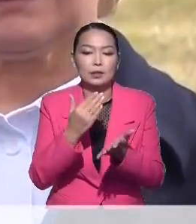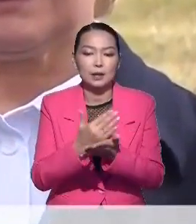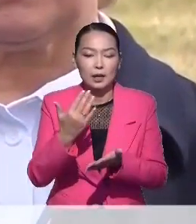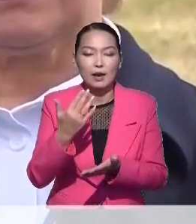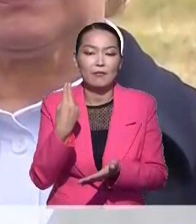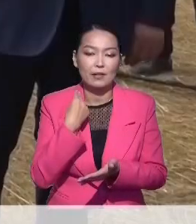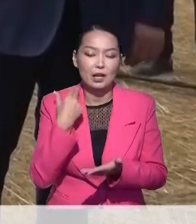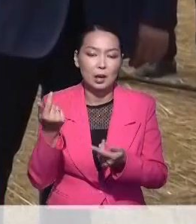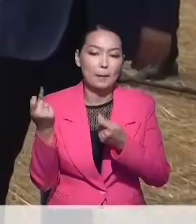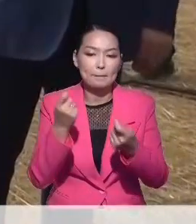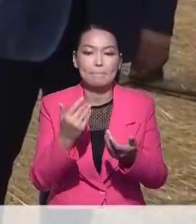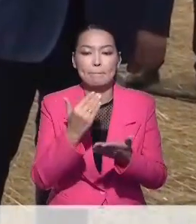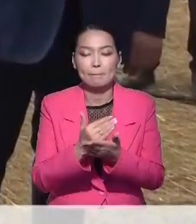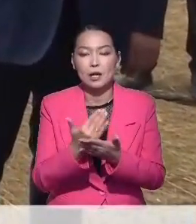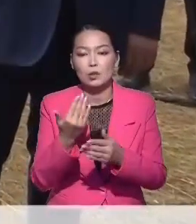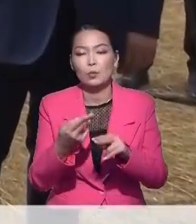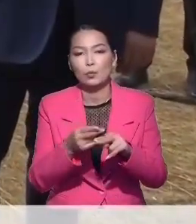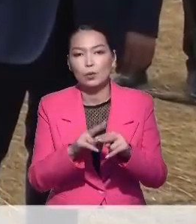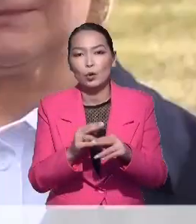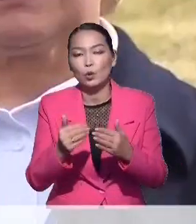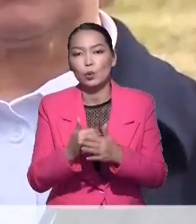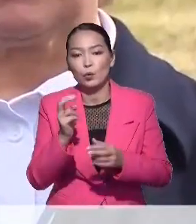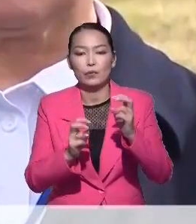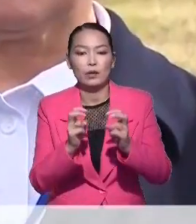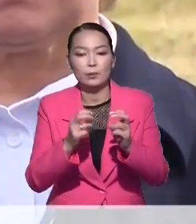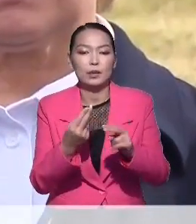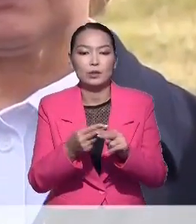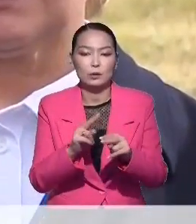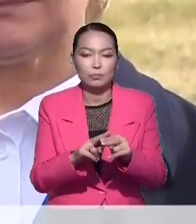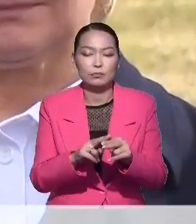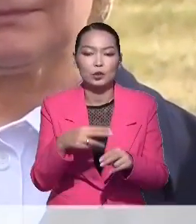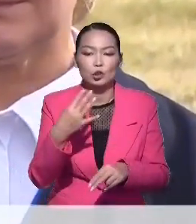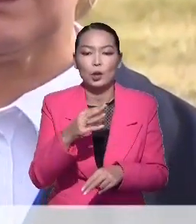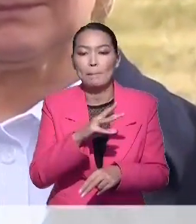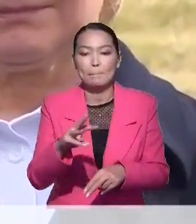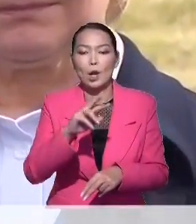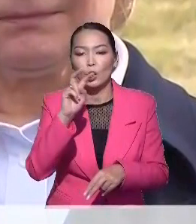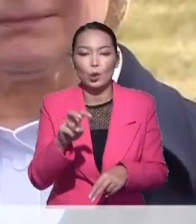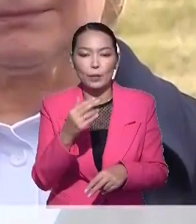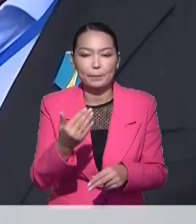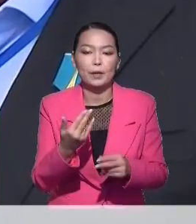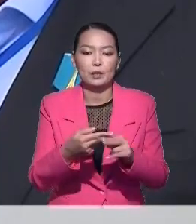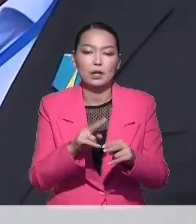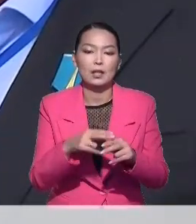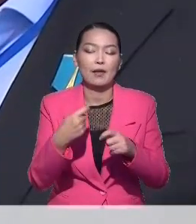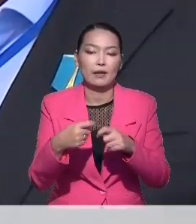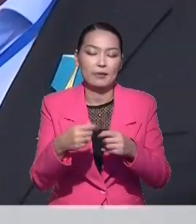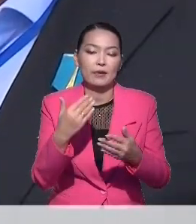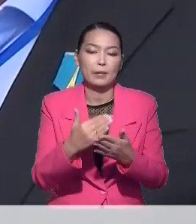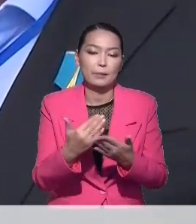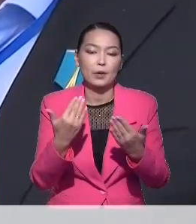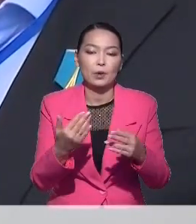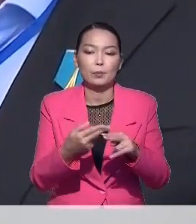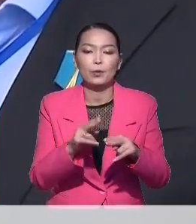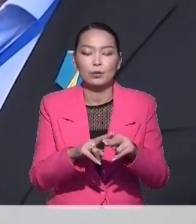в Голландию. Планируем вот новый завод около 140 миллионов долларов в объем инвестиций. Надо развивать